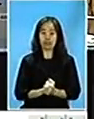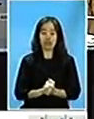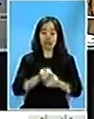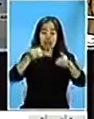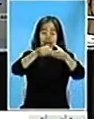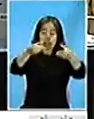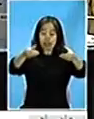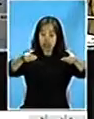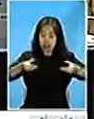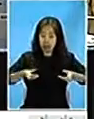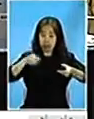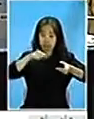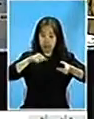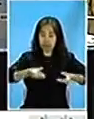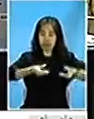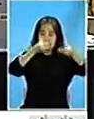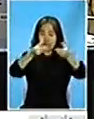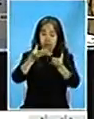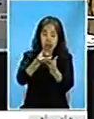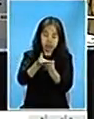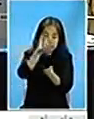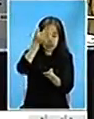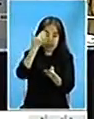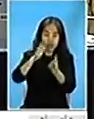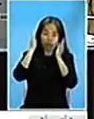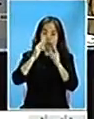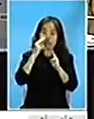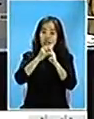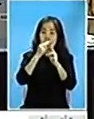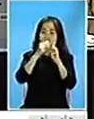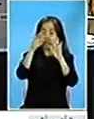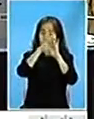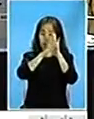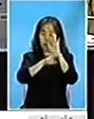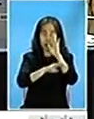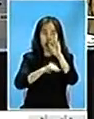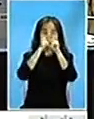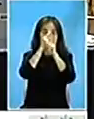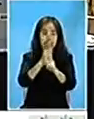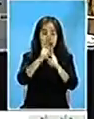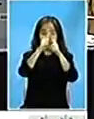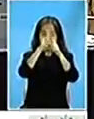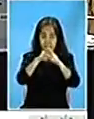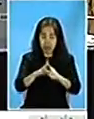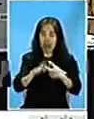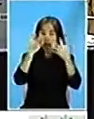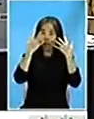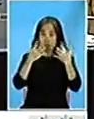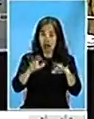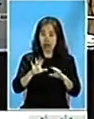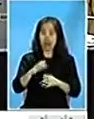ที่แจกพวกเราทุกคนเนี่ยมันเรียงลำดับผู้สงวนและไว้ตามลำดับอยู่แล้วเพราะฉะนั้นอ